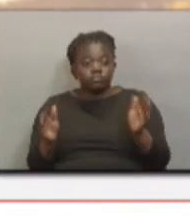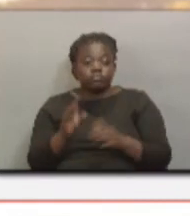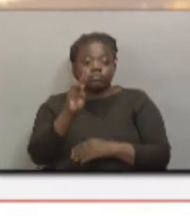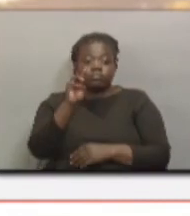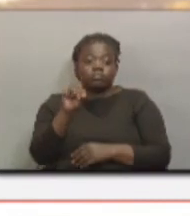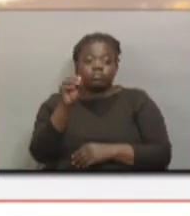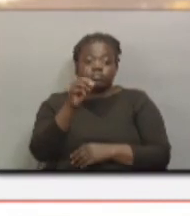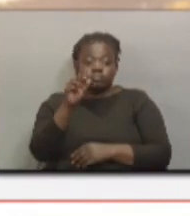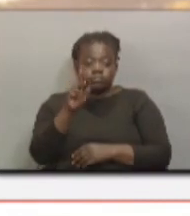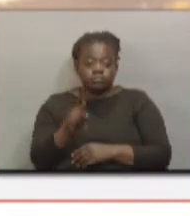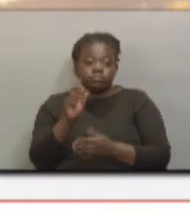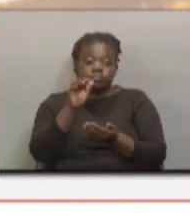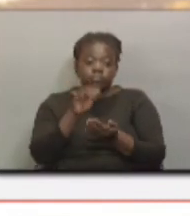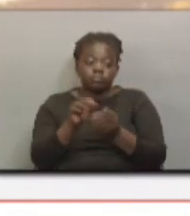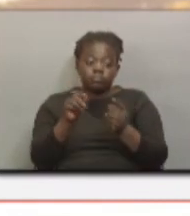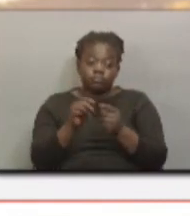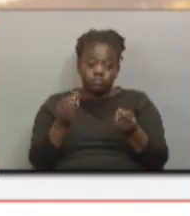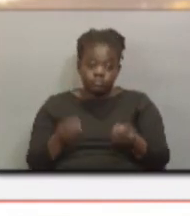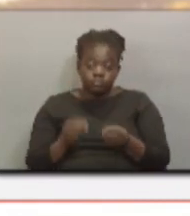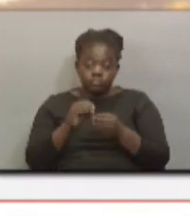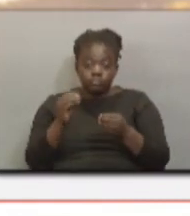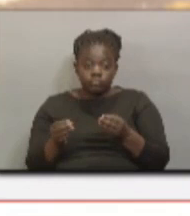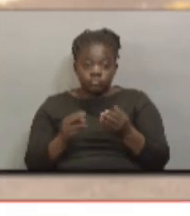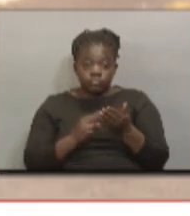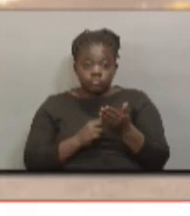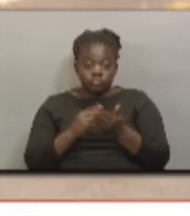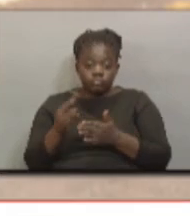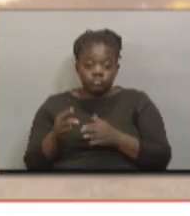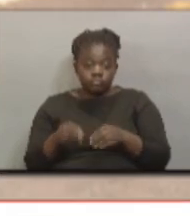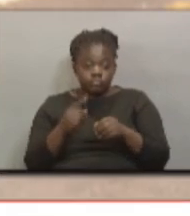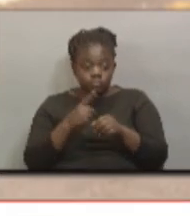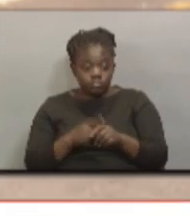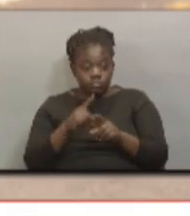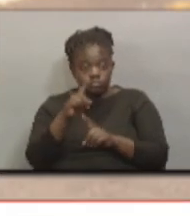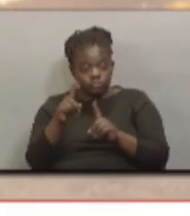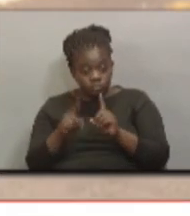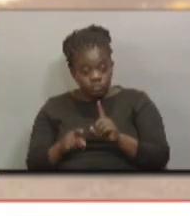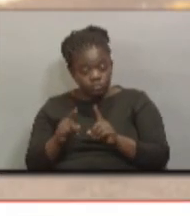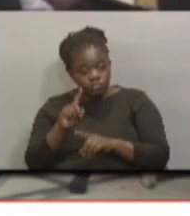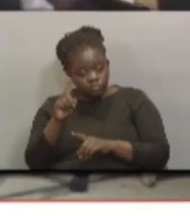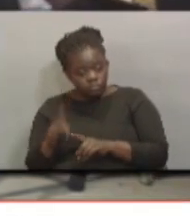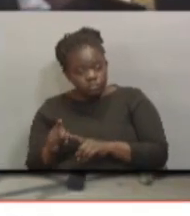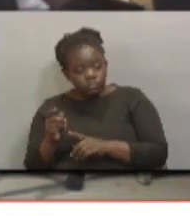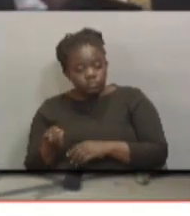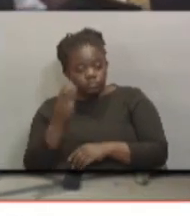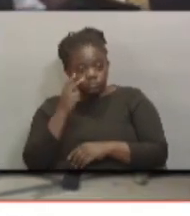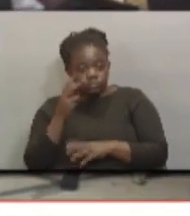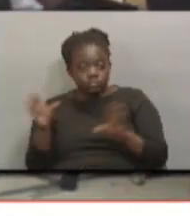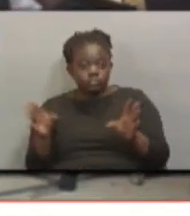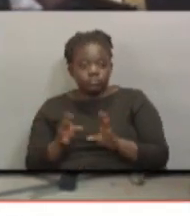zino ozitereka, ate n'omwana ng'ali mu holiday muwe obudde mubuuzo oba yasomye, mugezaako kumubuuza olabe. David